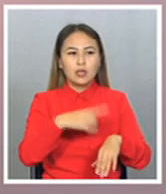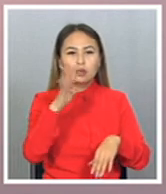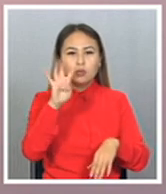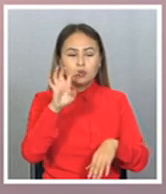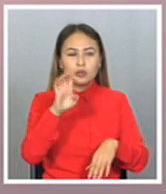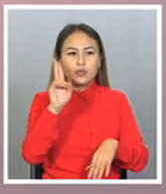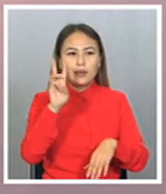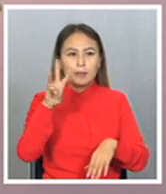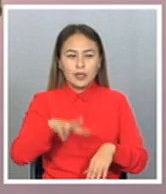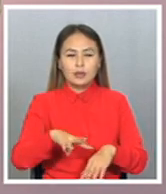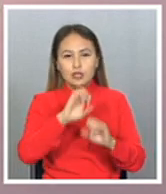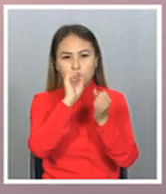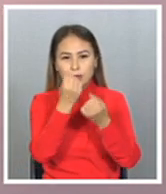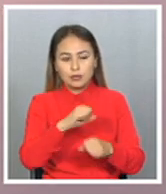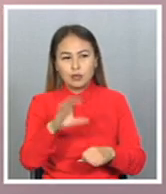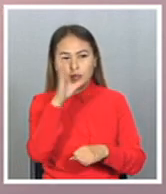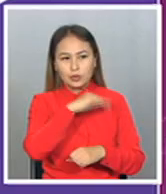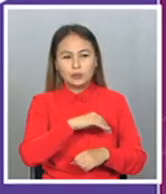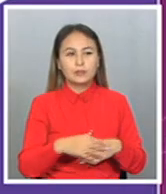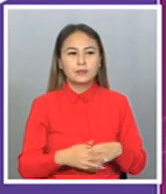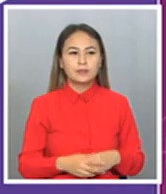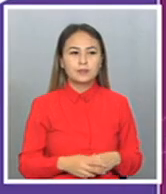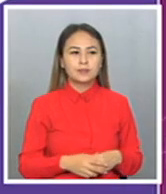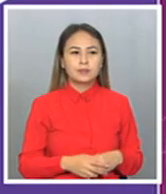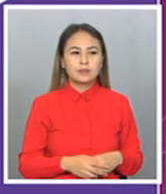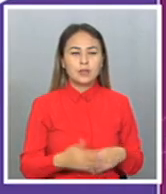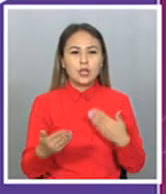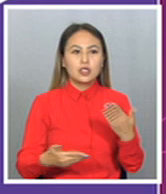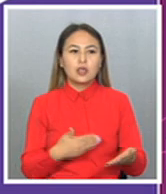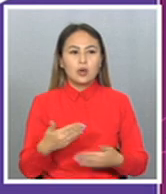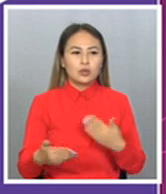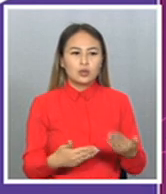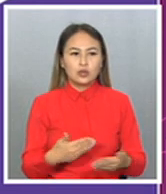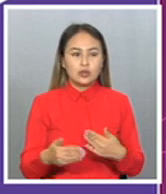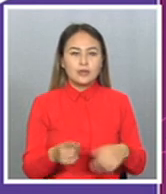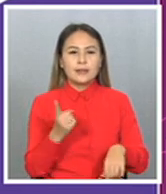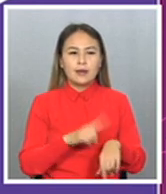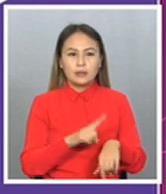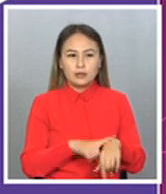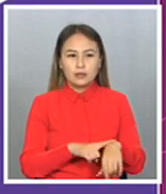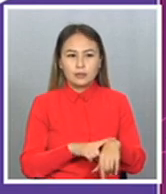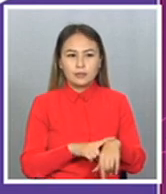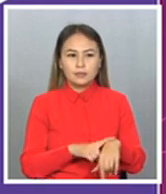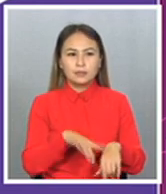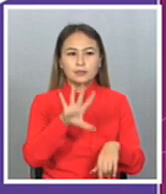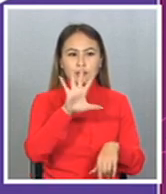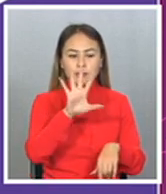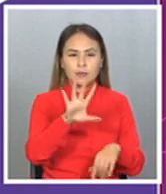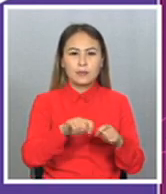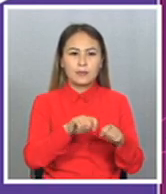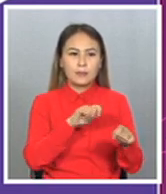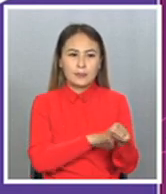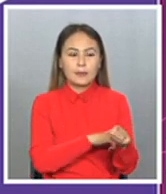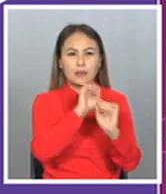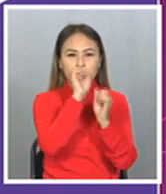400 километр жылдамдықпен жүруі мүмкін. Жаяу жүргінші сағатына 5 километр